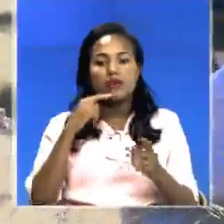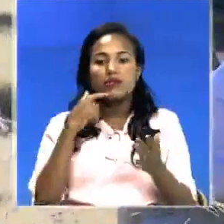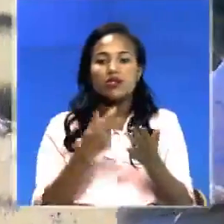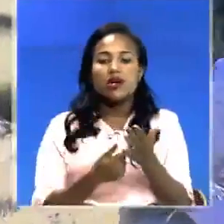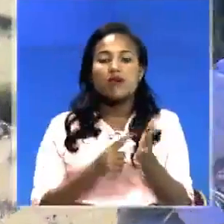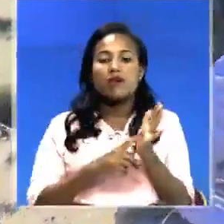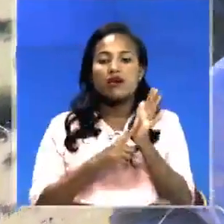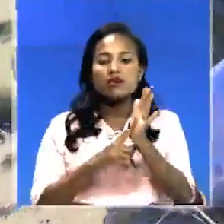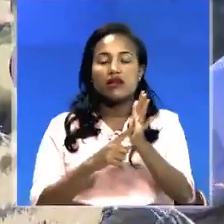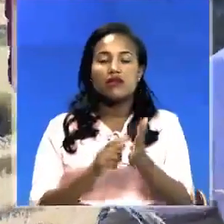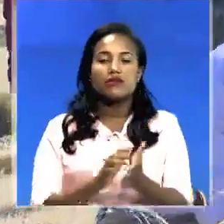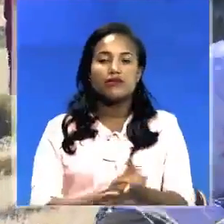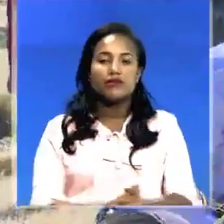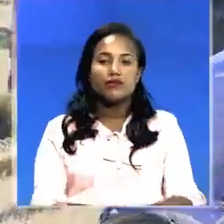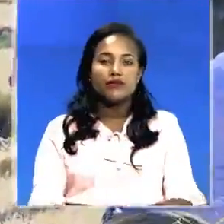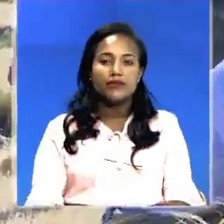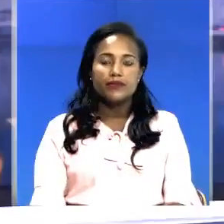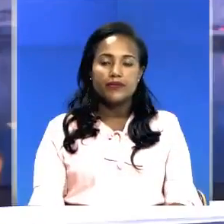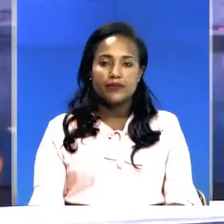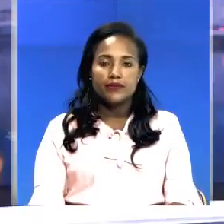ያመለክታል።